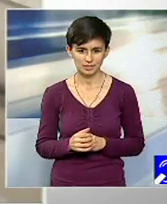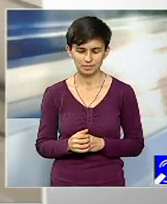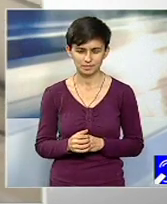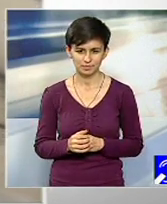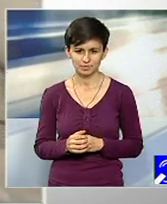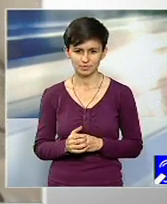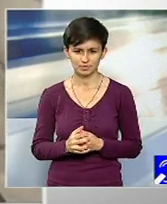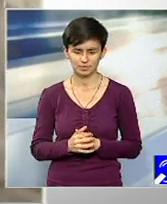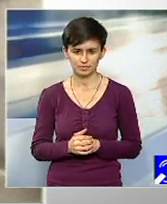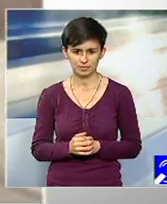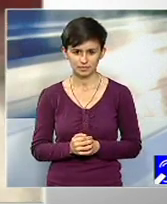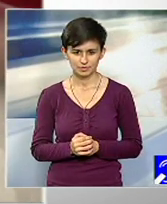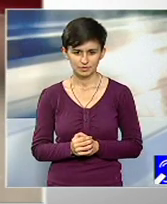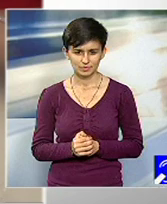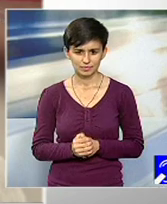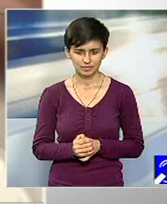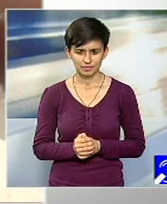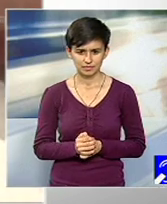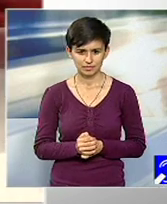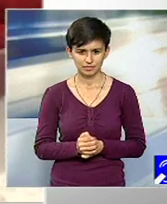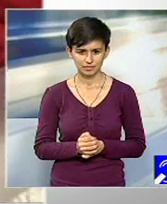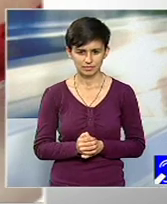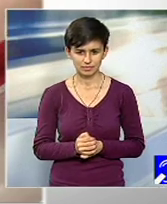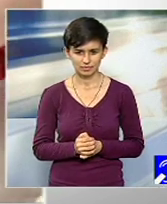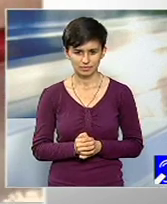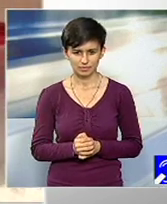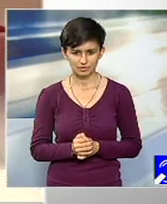Da. Poftiți.